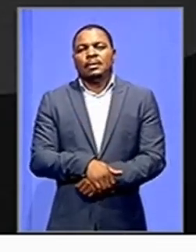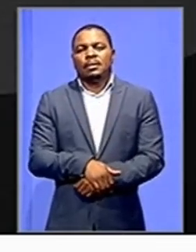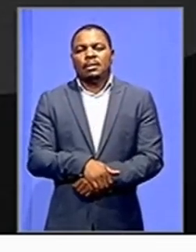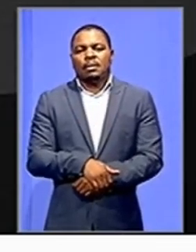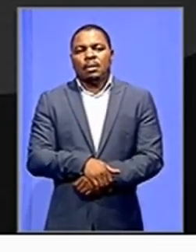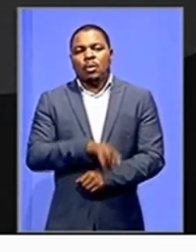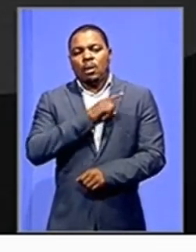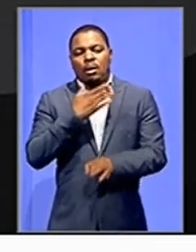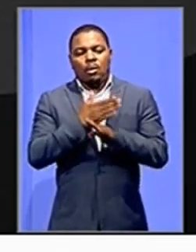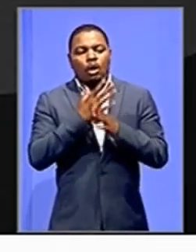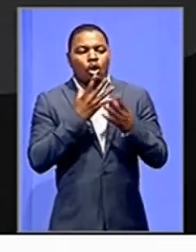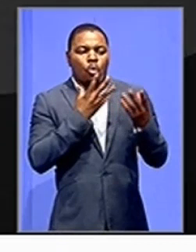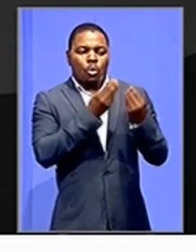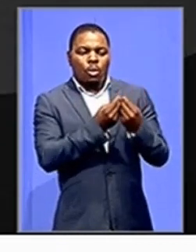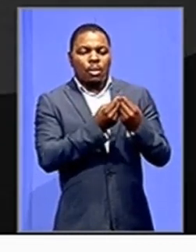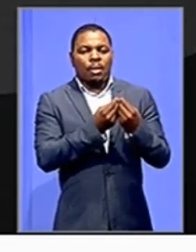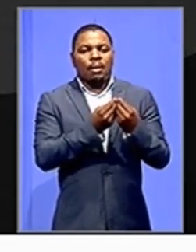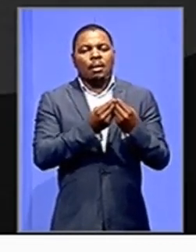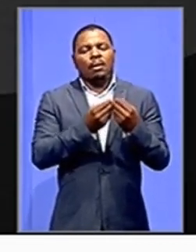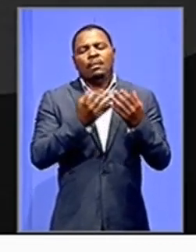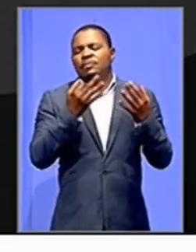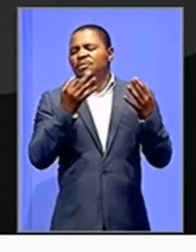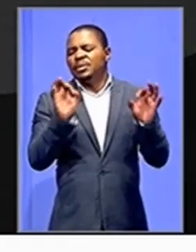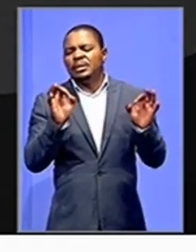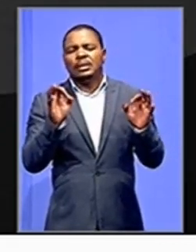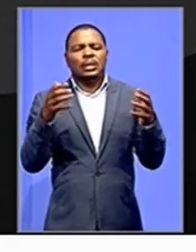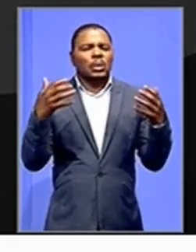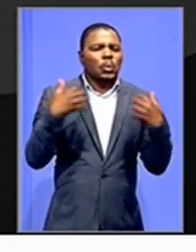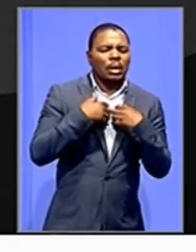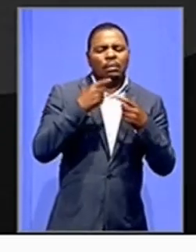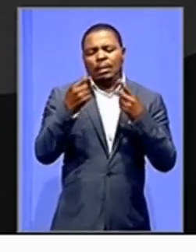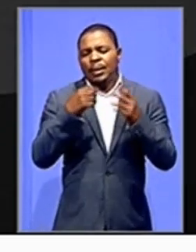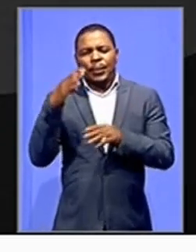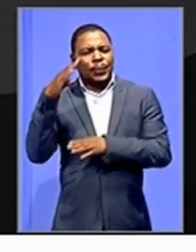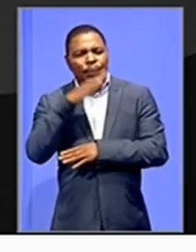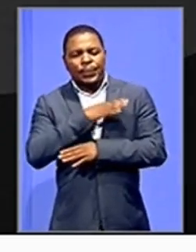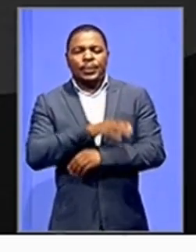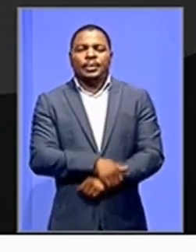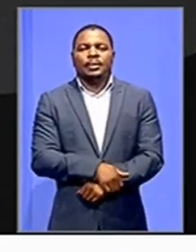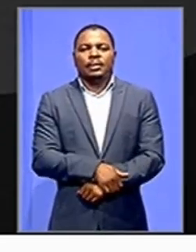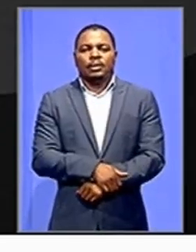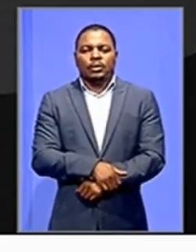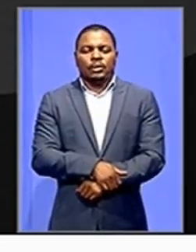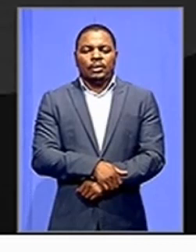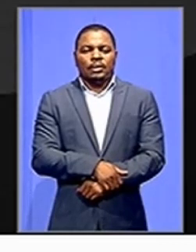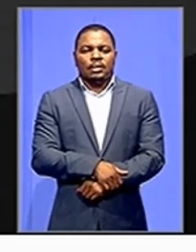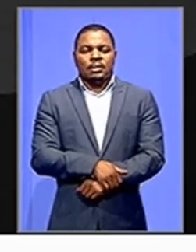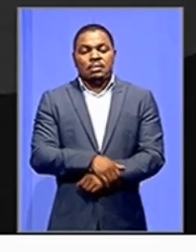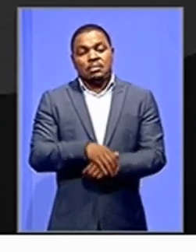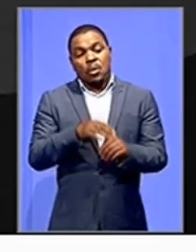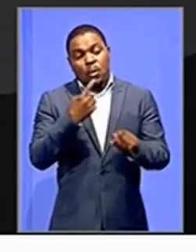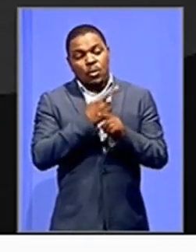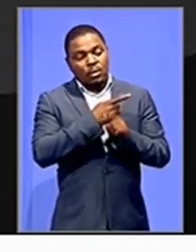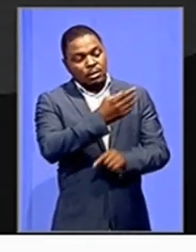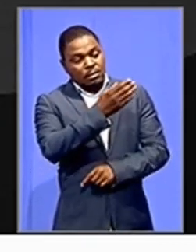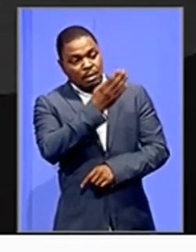gobane ne re sebetsa mmogo re komogile re sena ntho tse re fetisang. O tla re go nna